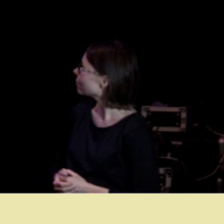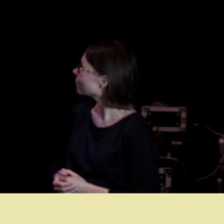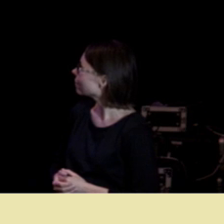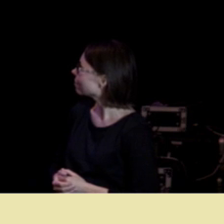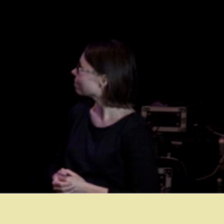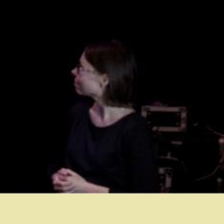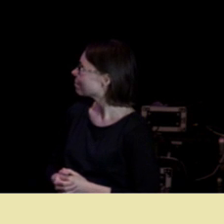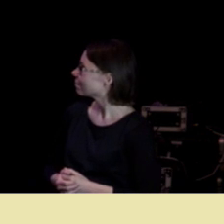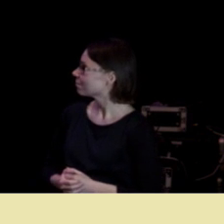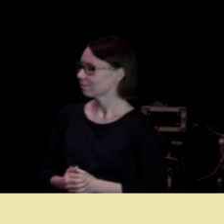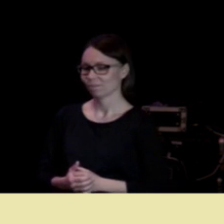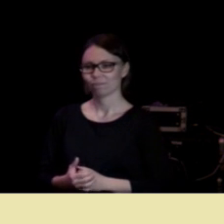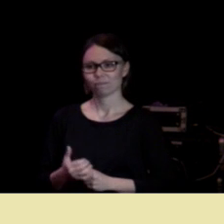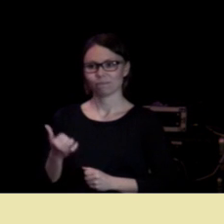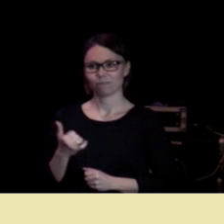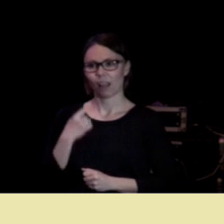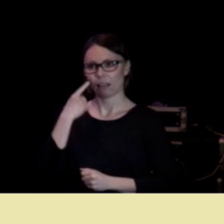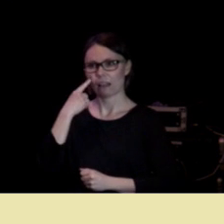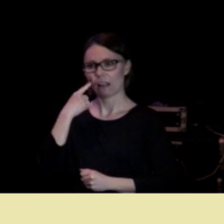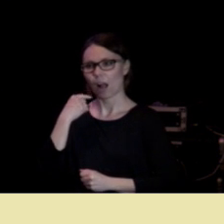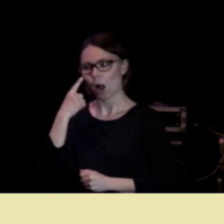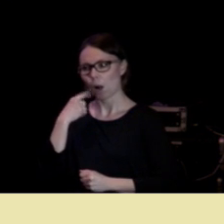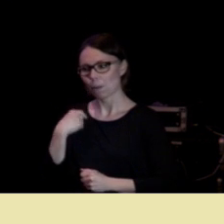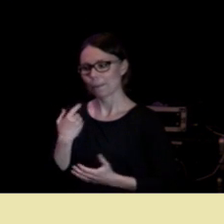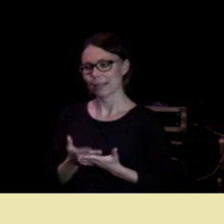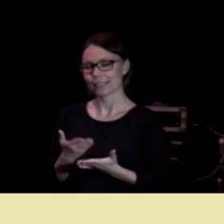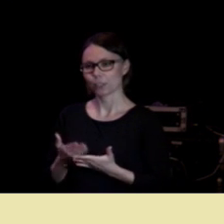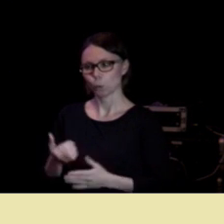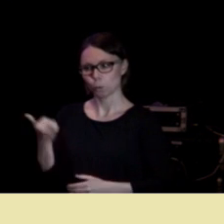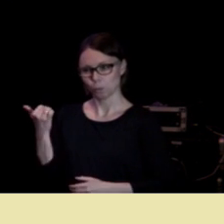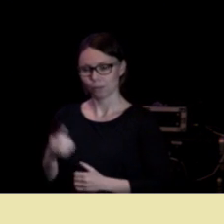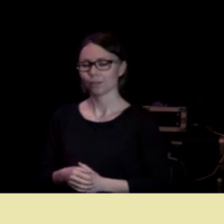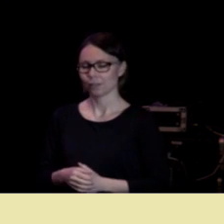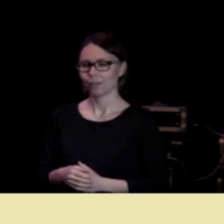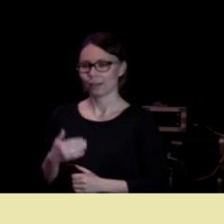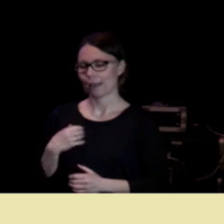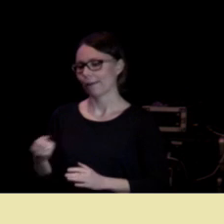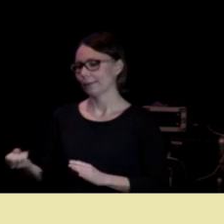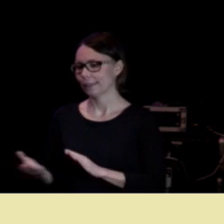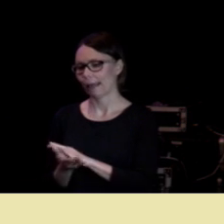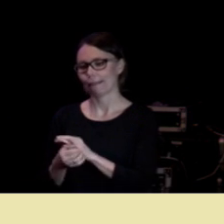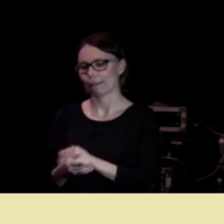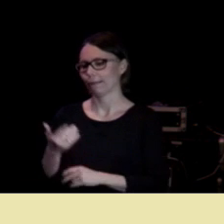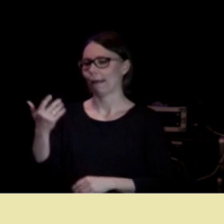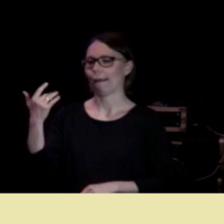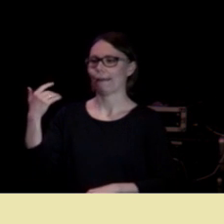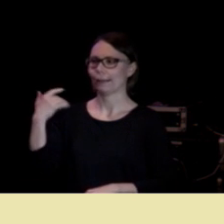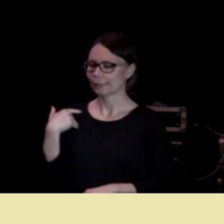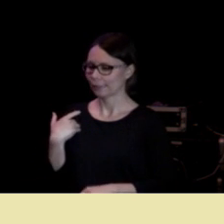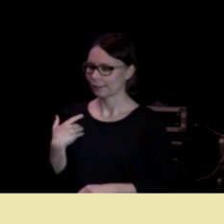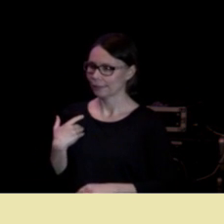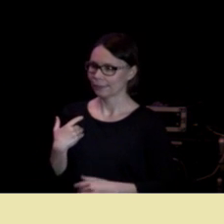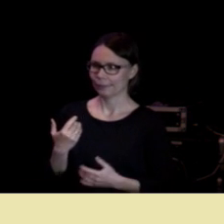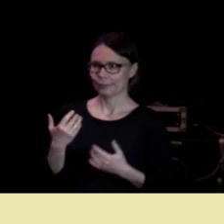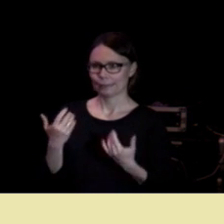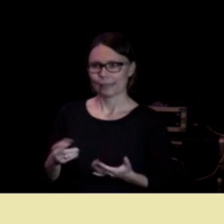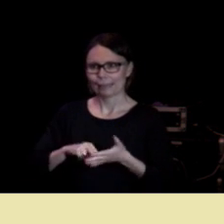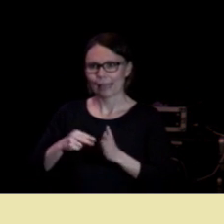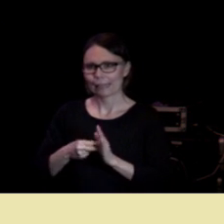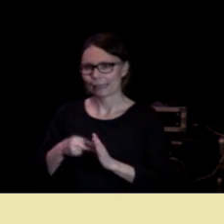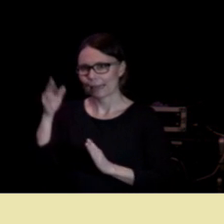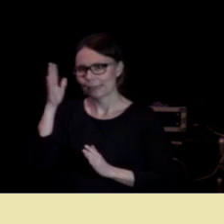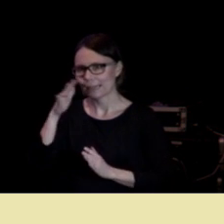Det der var en gammel presentasjon som jeg har sendt inn for lenge siden. Så jeg vet ikke hva teknikerne tenker